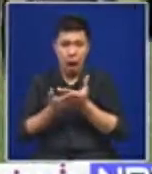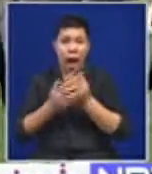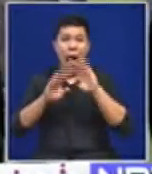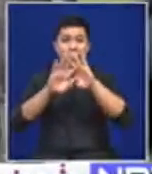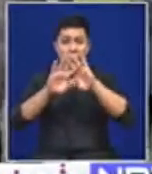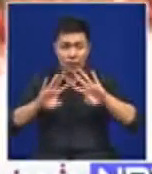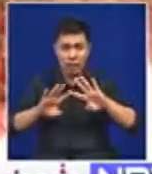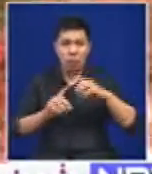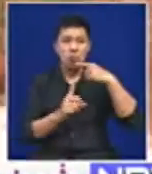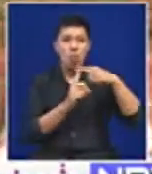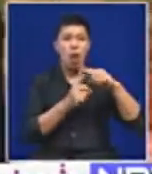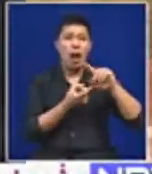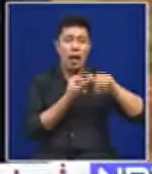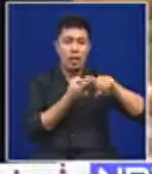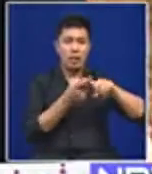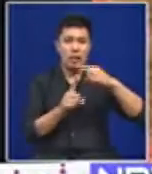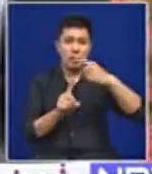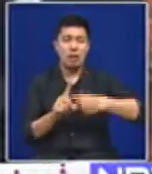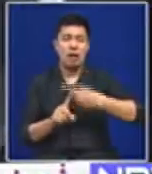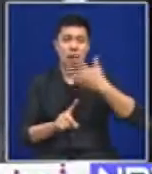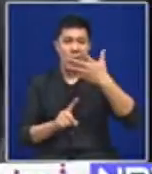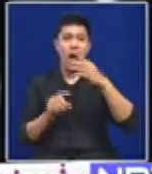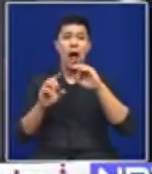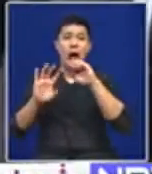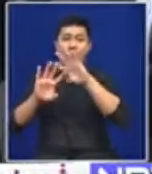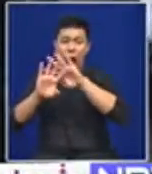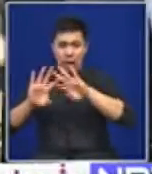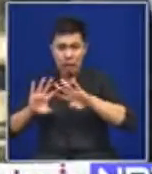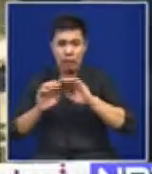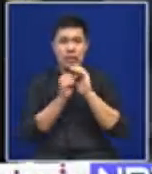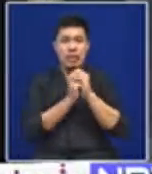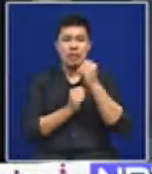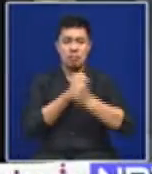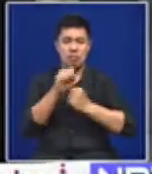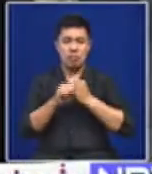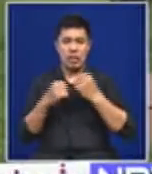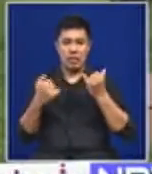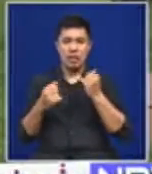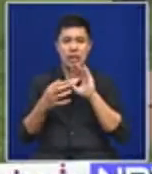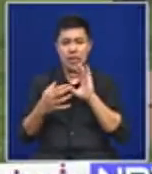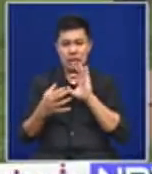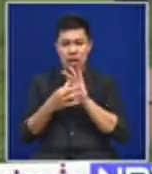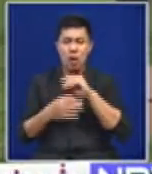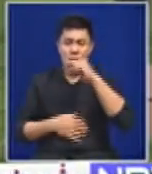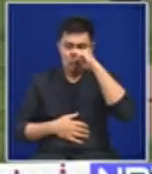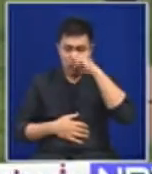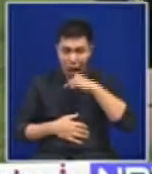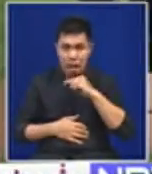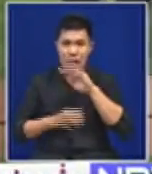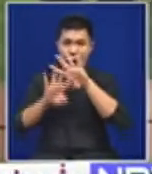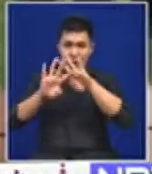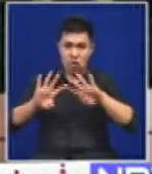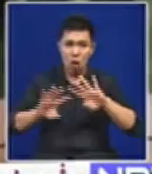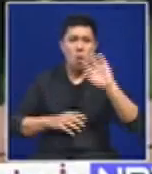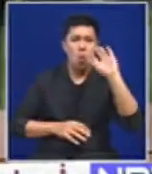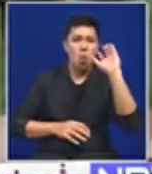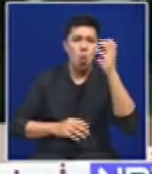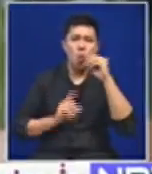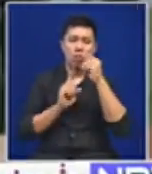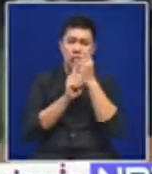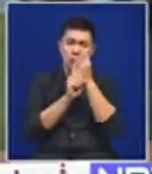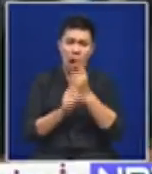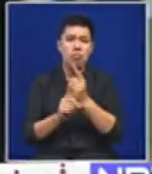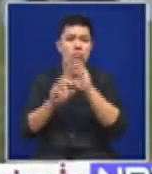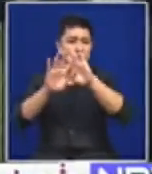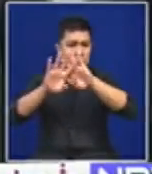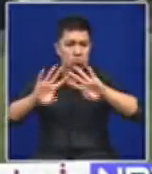ในเดือนพฤษภาคมและการประชุมสุดยอดอาเซียนจีนในปลายปีนี้เพื่อเชื่อมโยงไทยอาเซียนและโลกให้เป็นไปตามหลักการของ